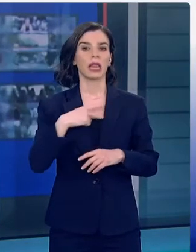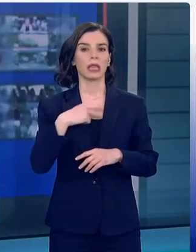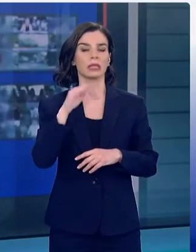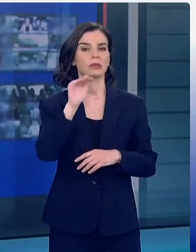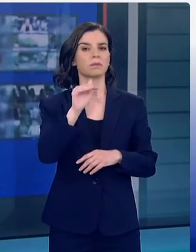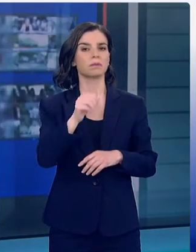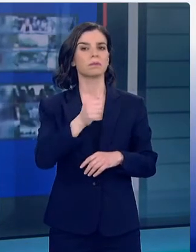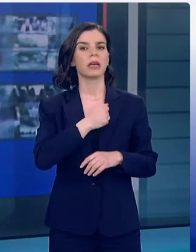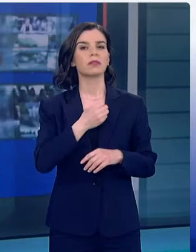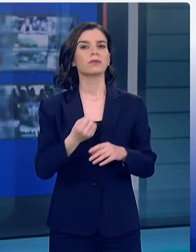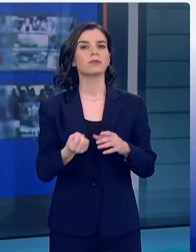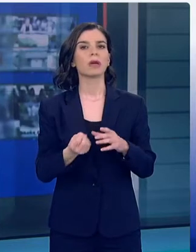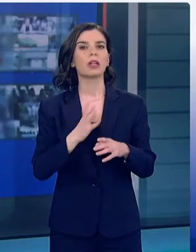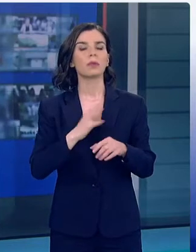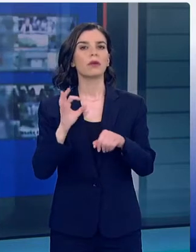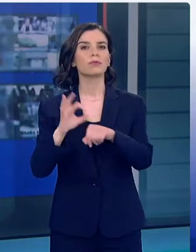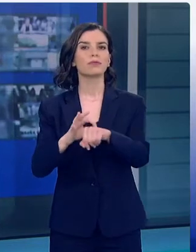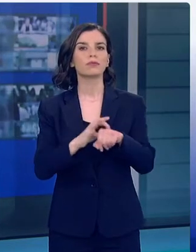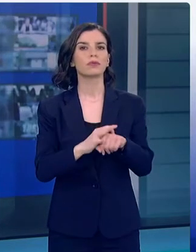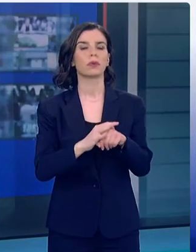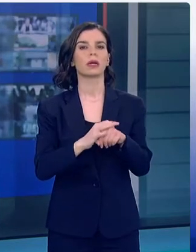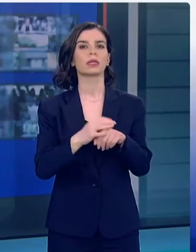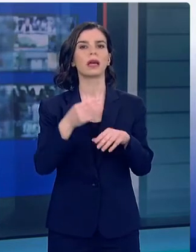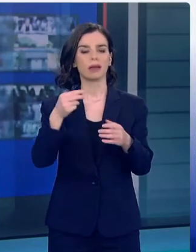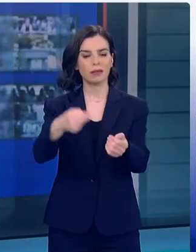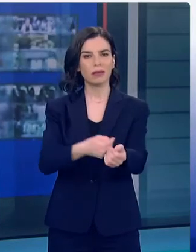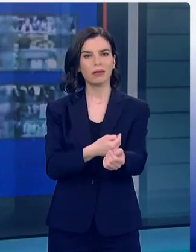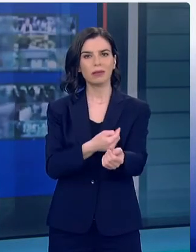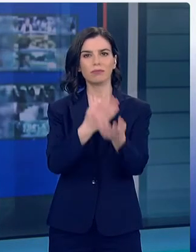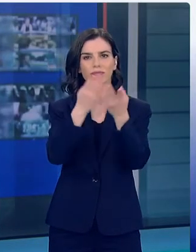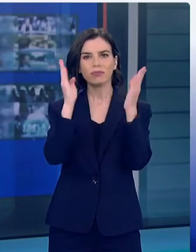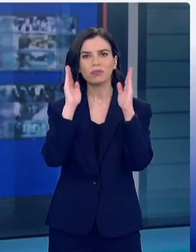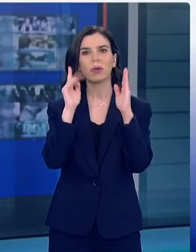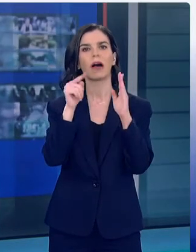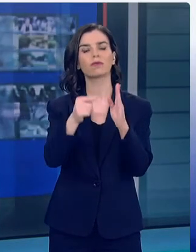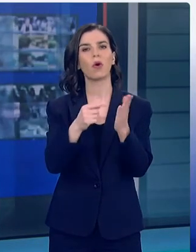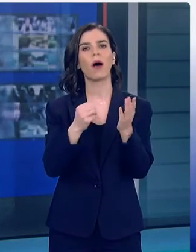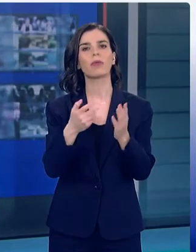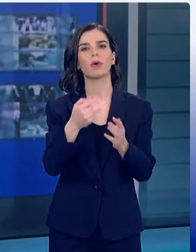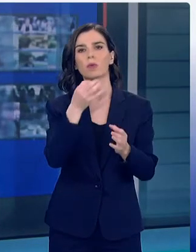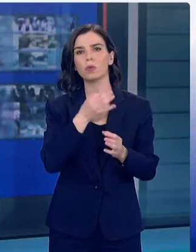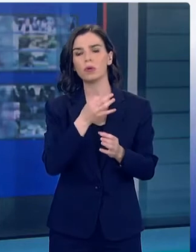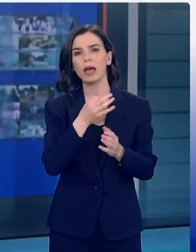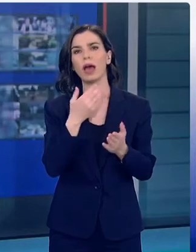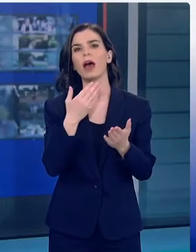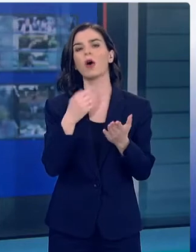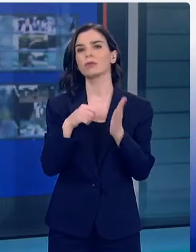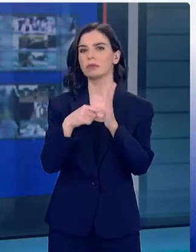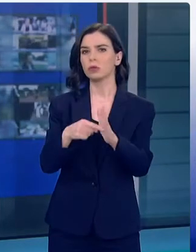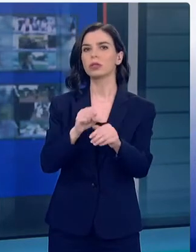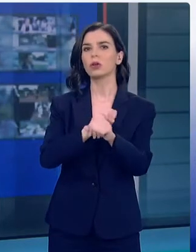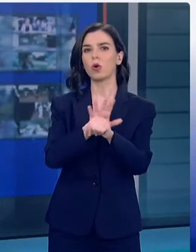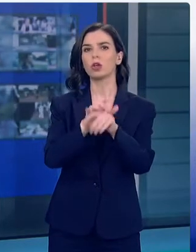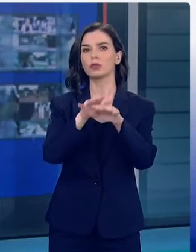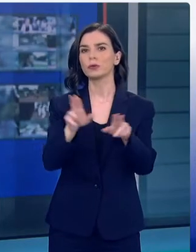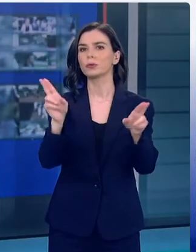ο αριθμός των νέων κρουσμάτων ή των διασωληνωμένων σε ΜΕΘ που θα μας έκανε να πούμε πως έχουμε περιορίσει δραστικά τη διασπορά?